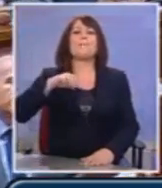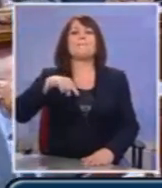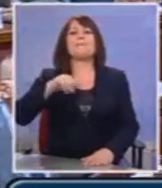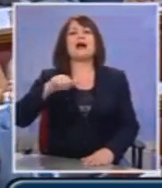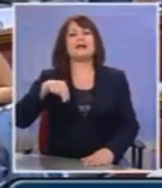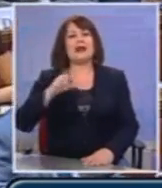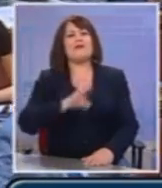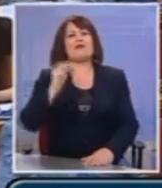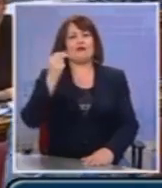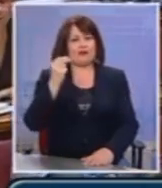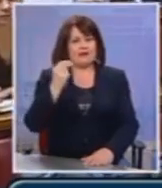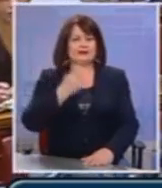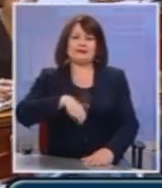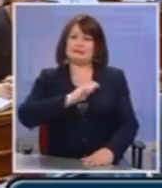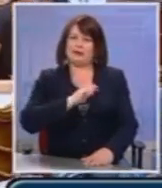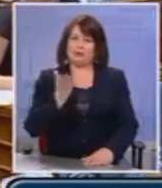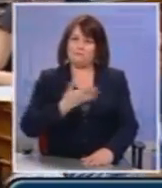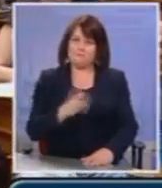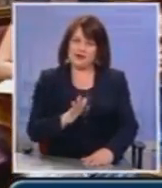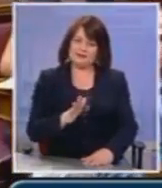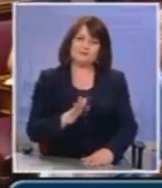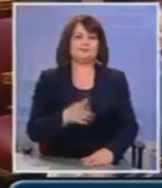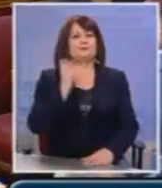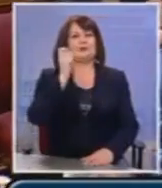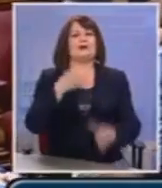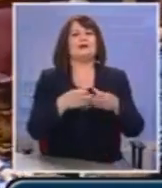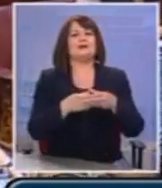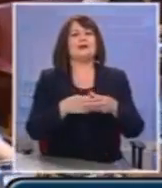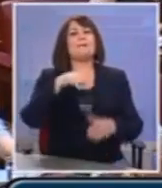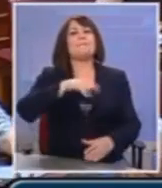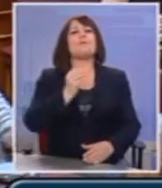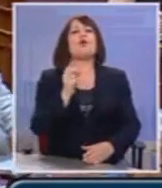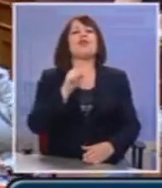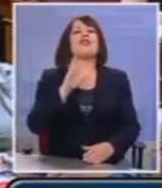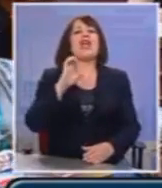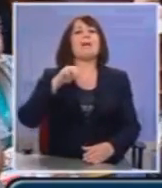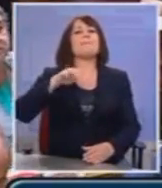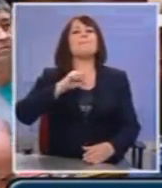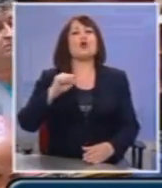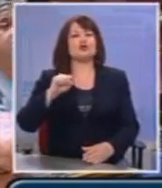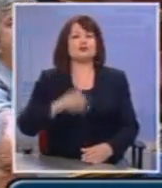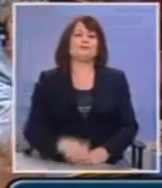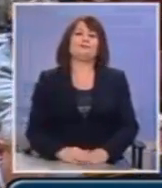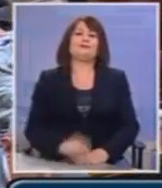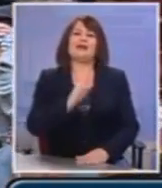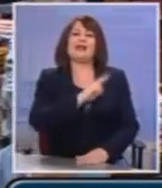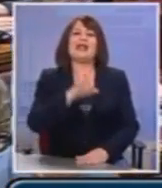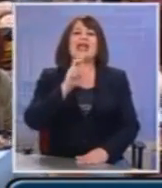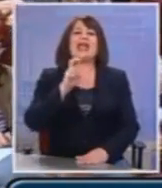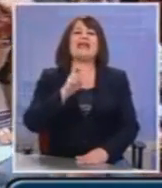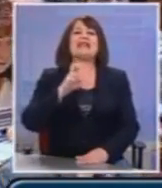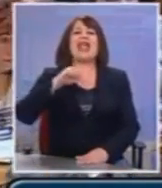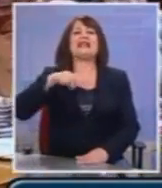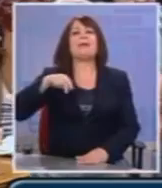ευρωβουλευτή από την ισπανία και από το κόμμα των ποδεμος τον κύριο ραούλ μπάου βουλευτή του